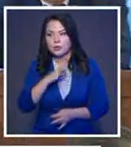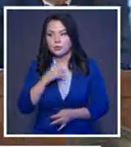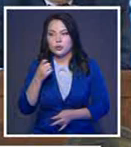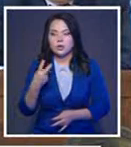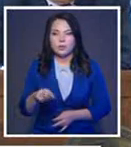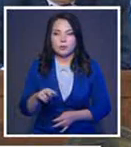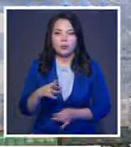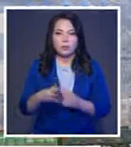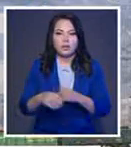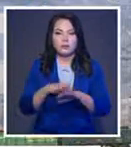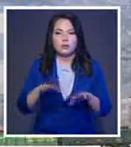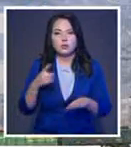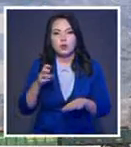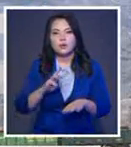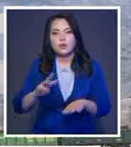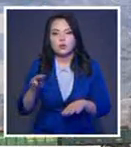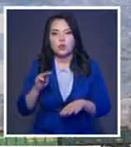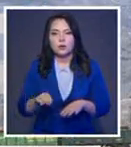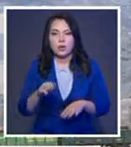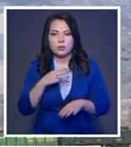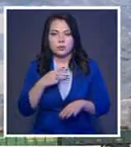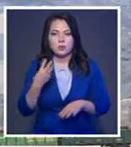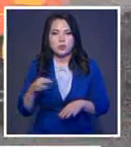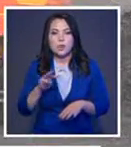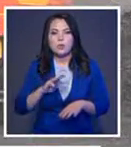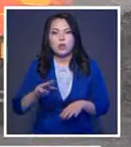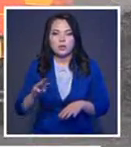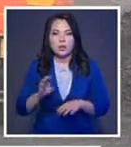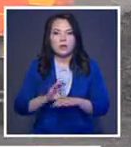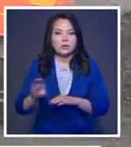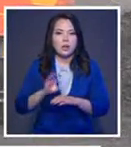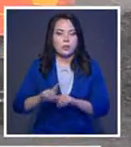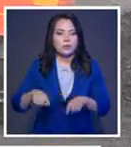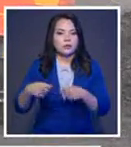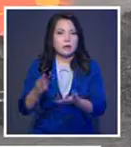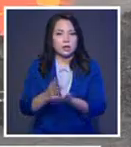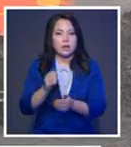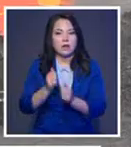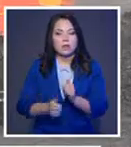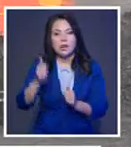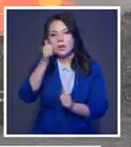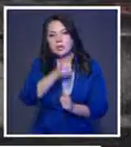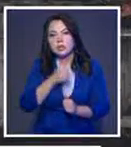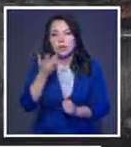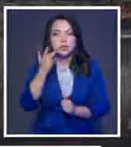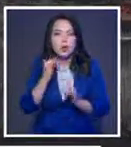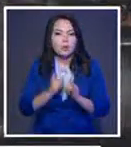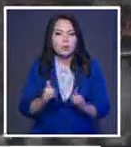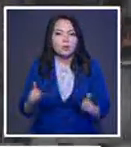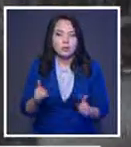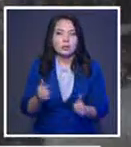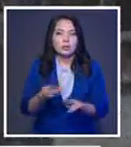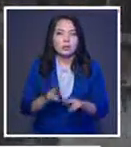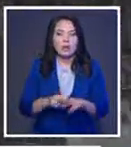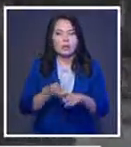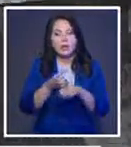істеп тұр. Жылына 100 миллион тонна көмір өндіріліп, 30 миллионы экспортқа жіберіледі. Жылдан жылға өндіріс көлемі азайып келеді. Көмір